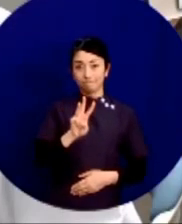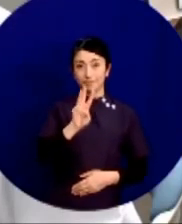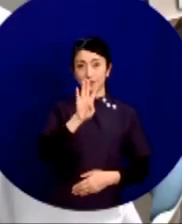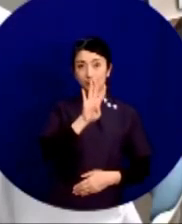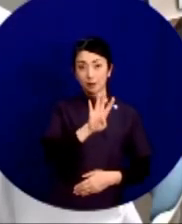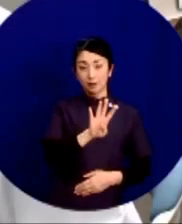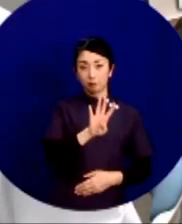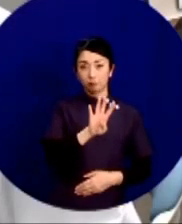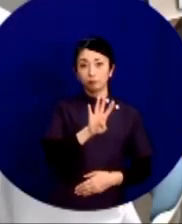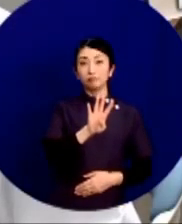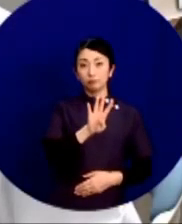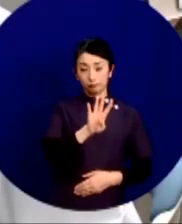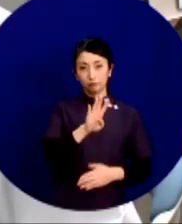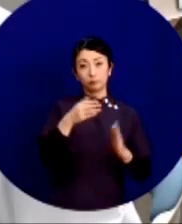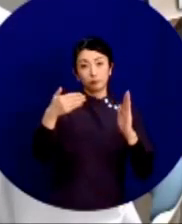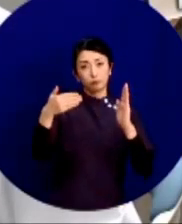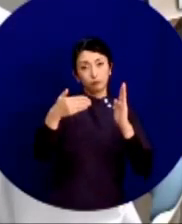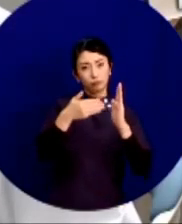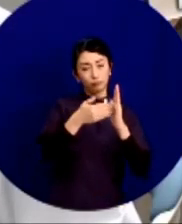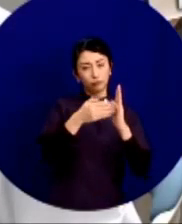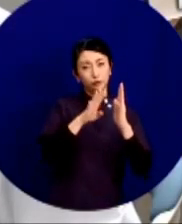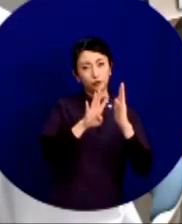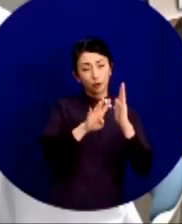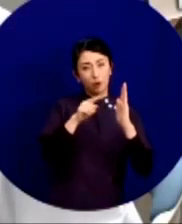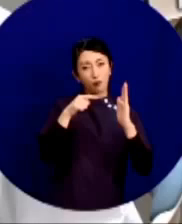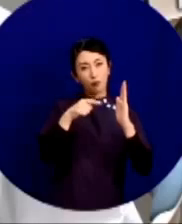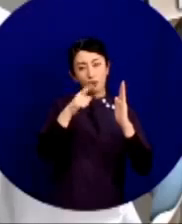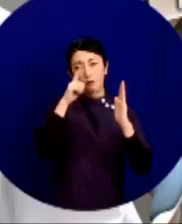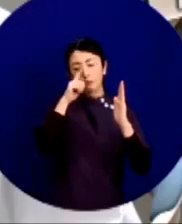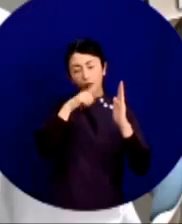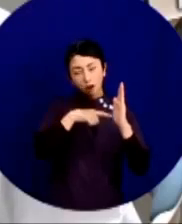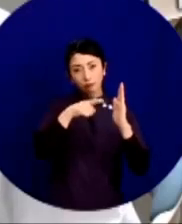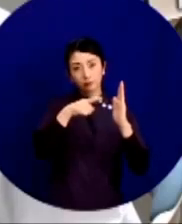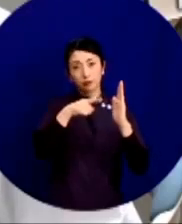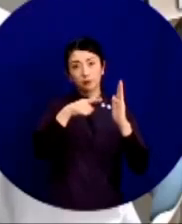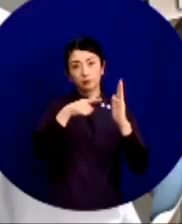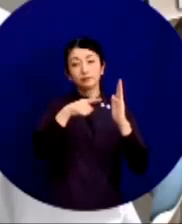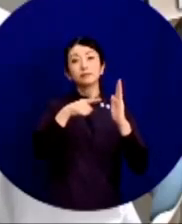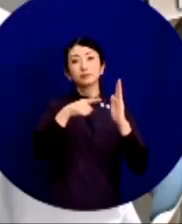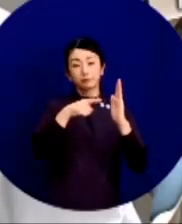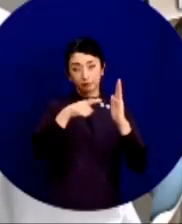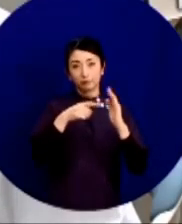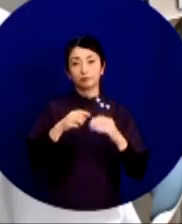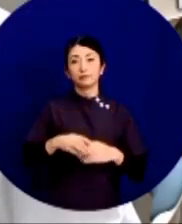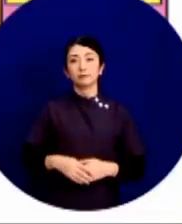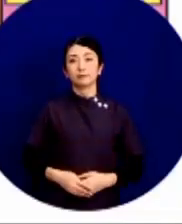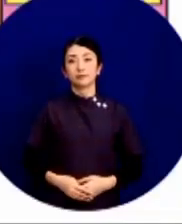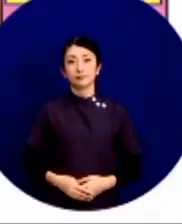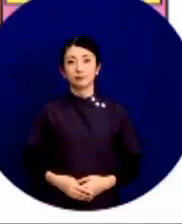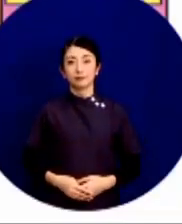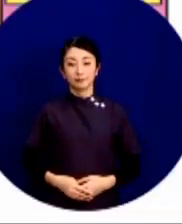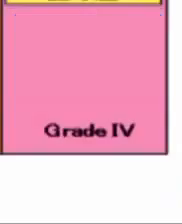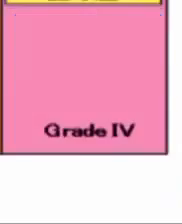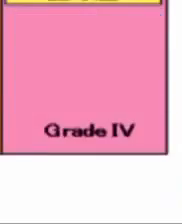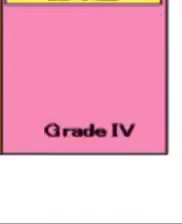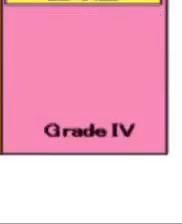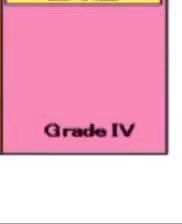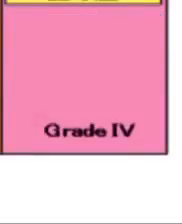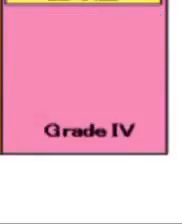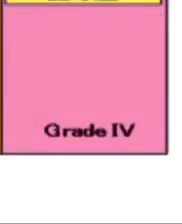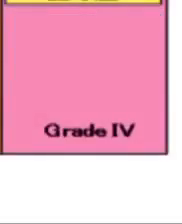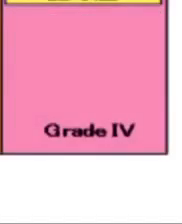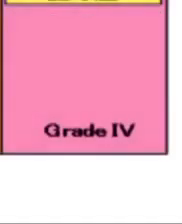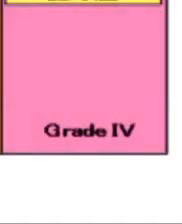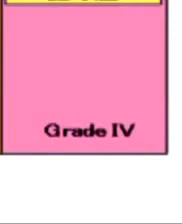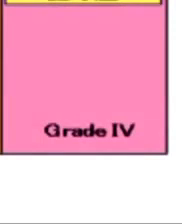と、グレードが上がるに従って悪性度が増すというふうに言われています。髄膜腫、下垂